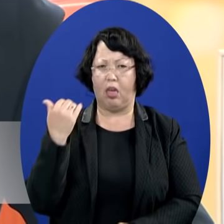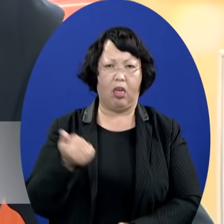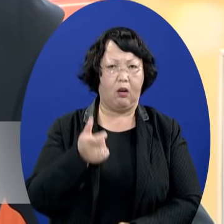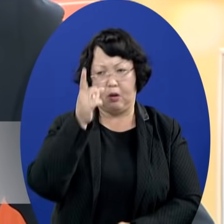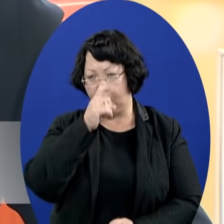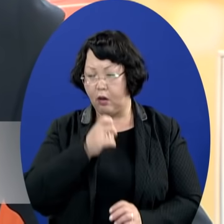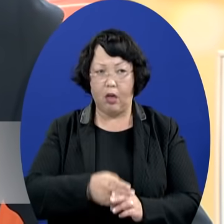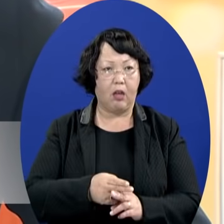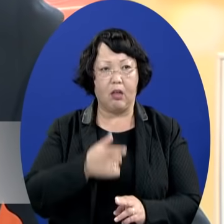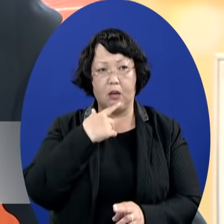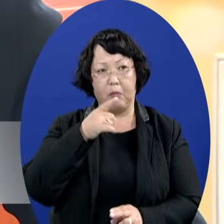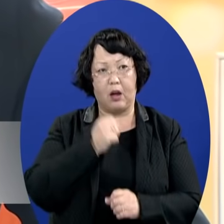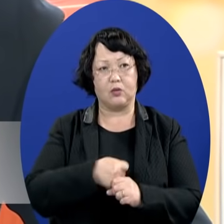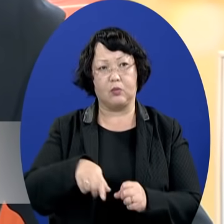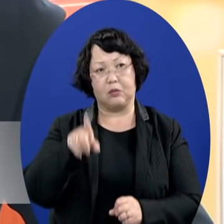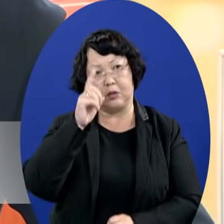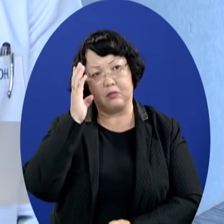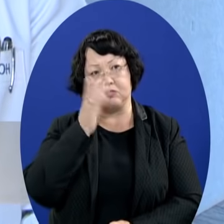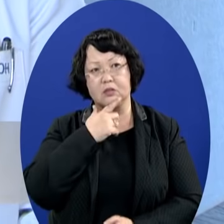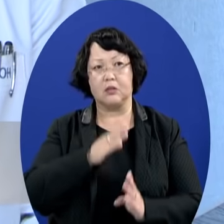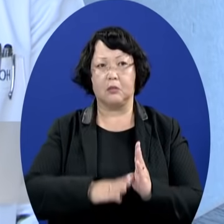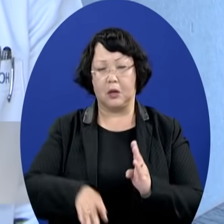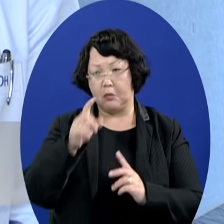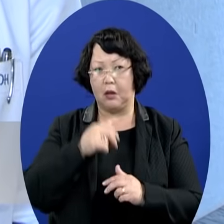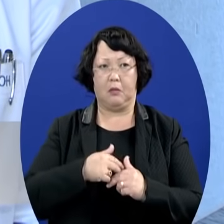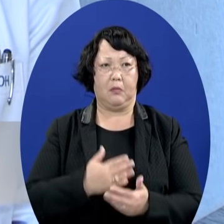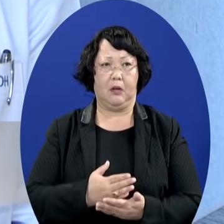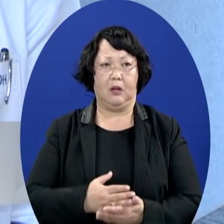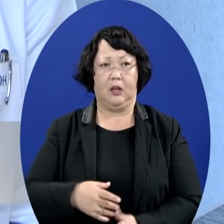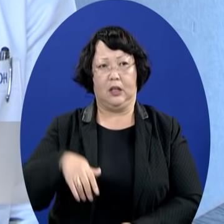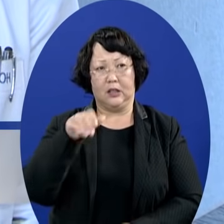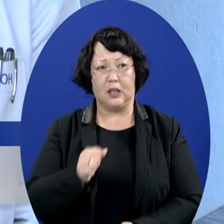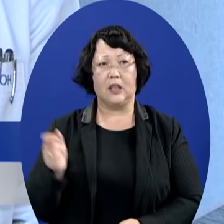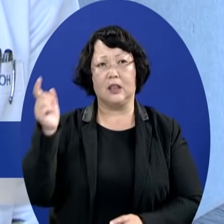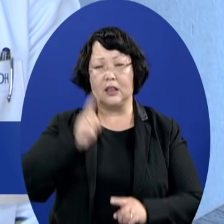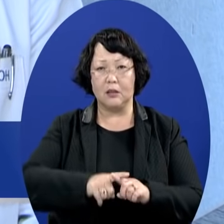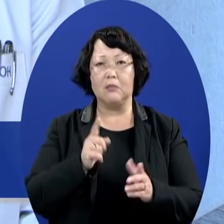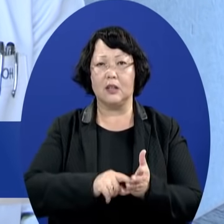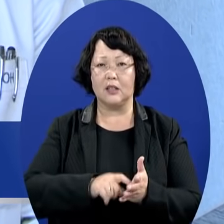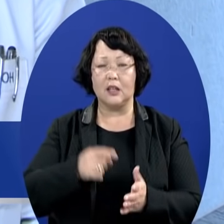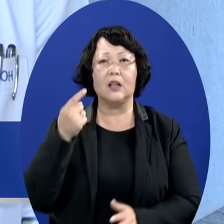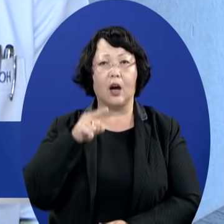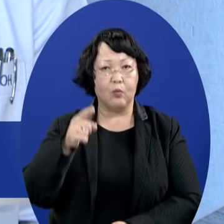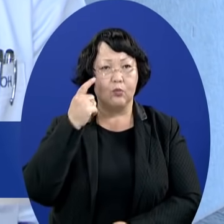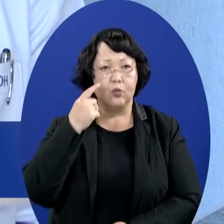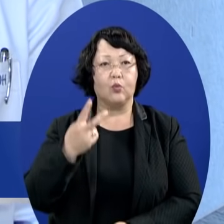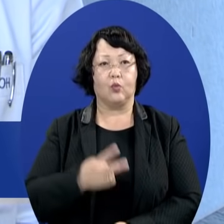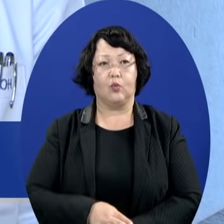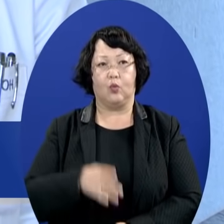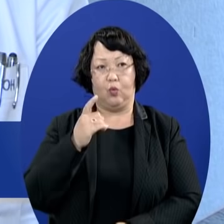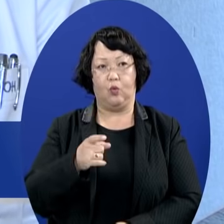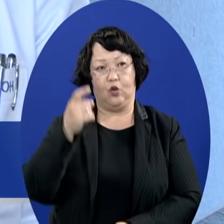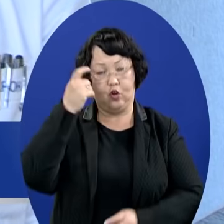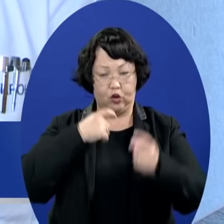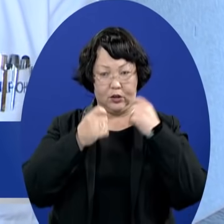ажилчид өөртөө чивтэж чадахгүй гэрээрээ эмчилүүлээд байж гэн. Яагаад ача цалин нэмэх хэрэгтэй вэ гэхлээр энэ бол нэгдүгürt хүн өөрийнхөө